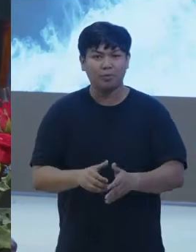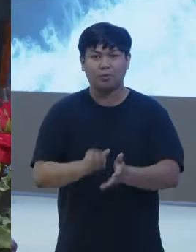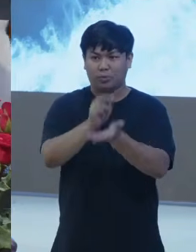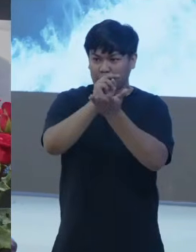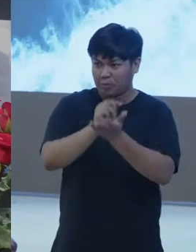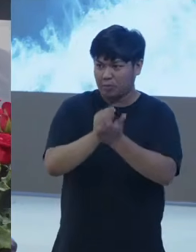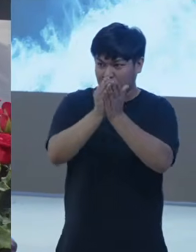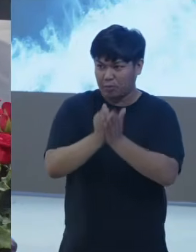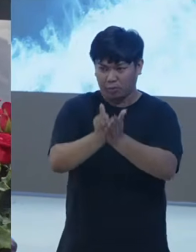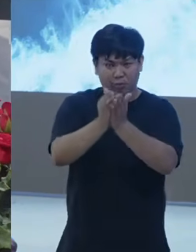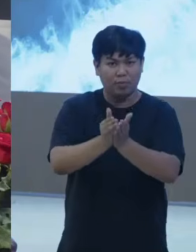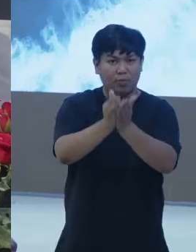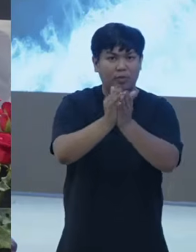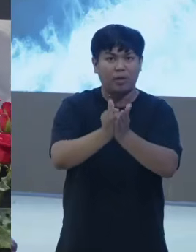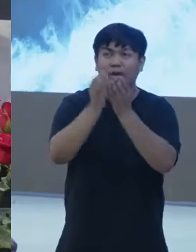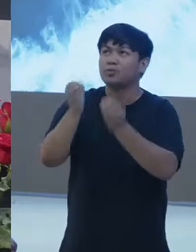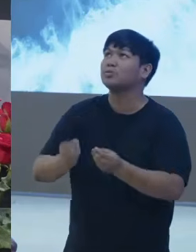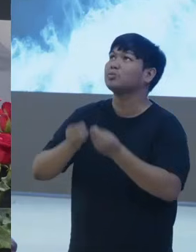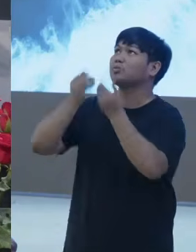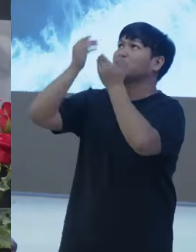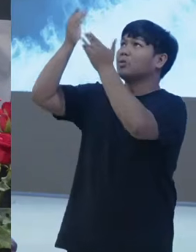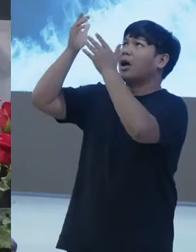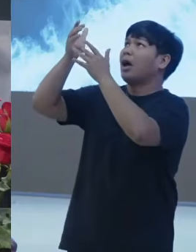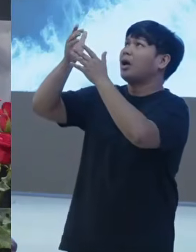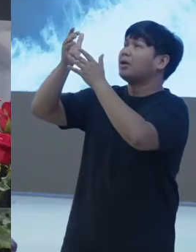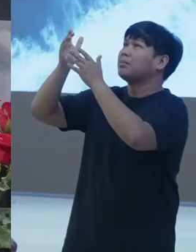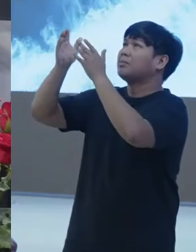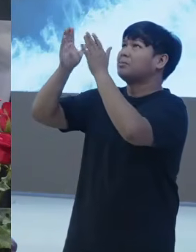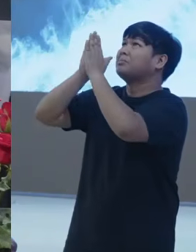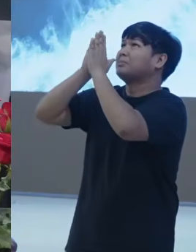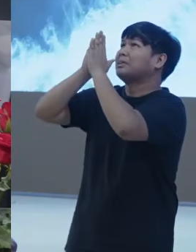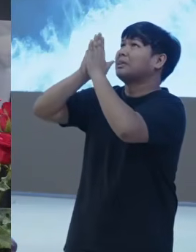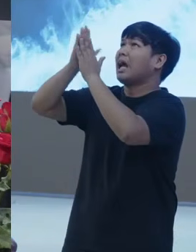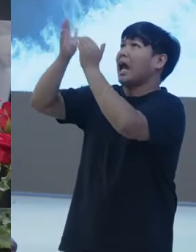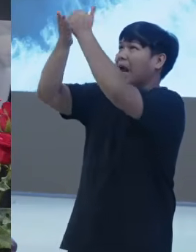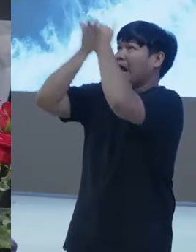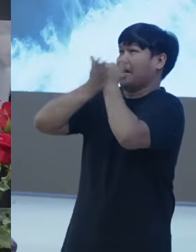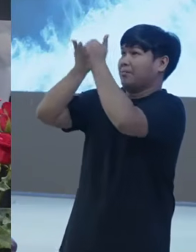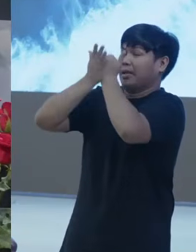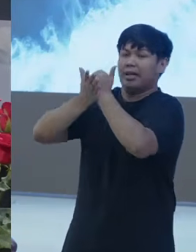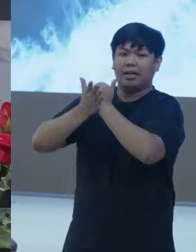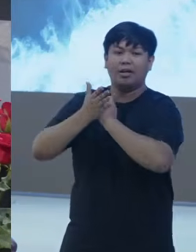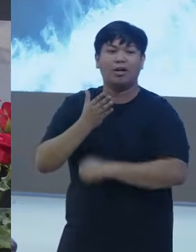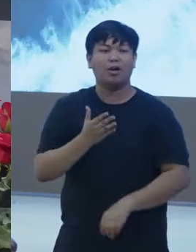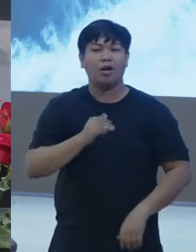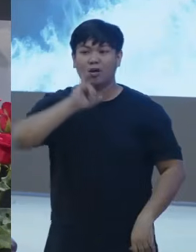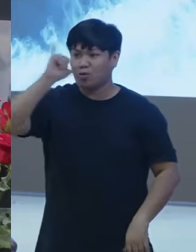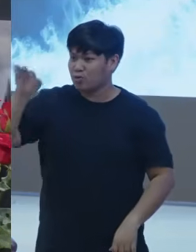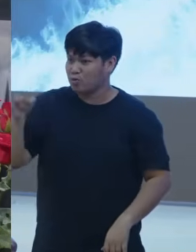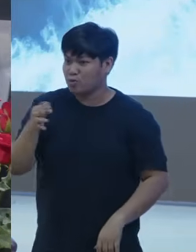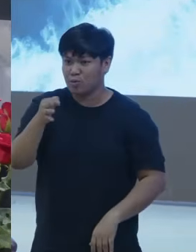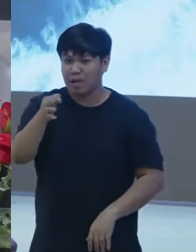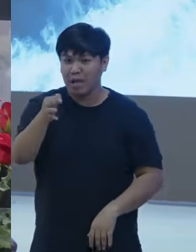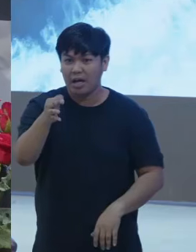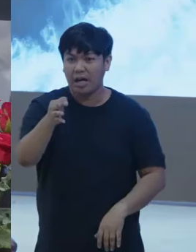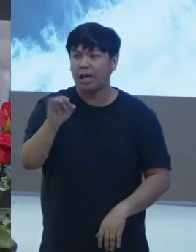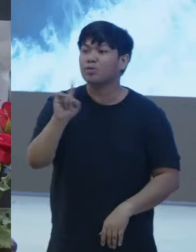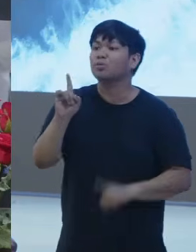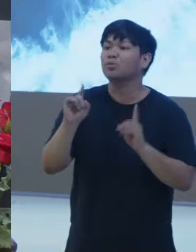sa Diyos. Sa Diyos, kay Yahweh. No? Hindi sa Diyos nila, kay